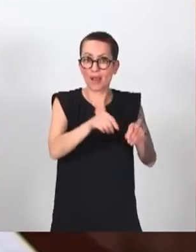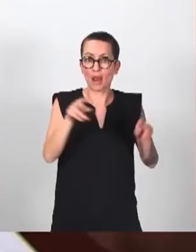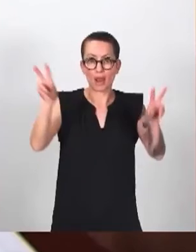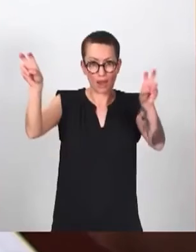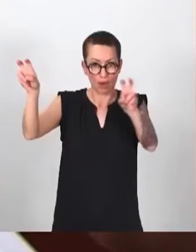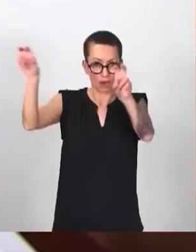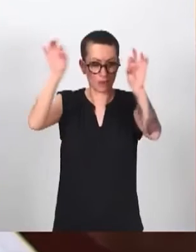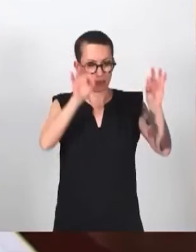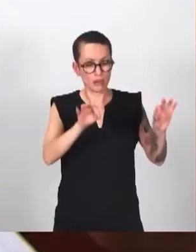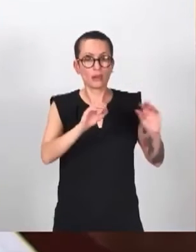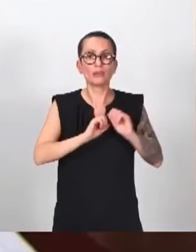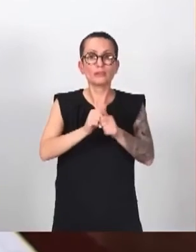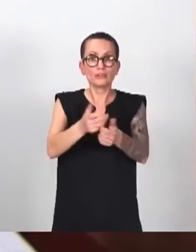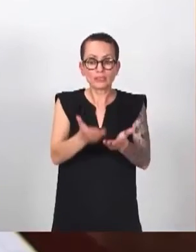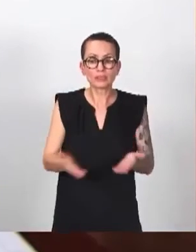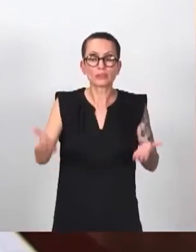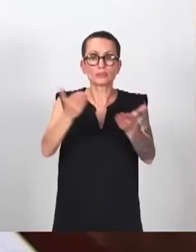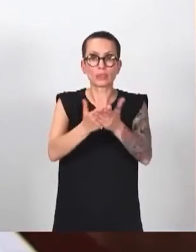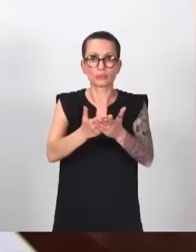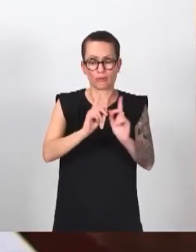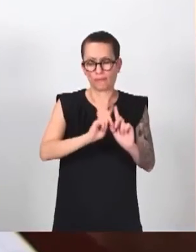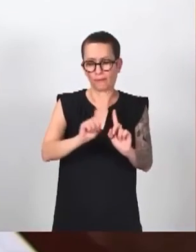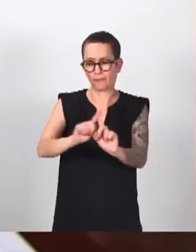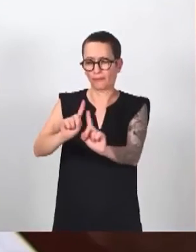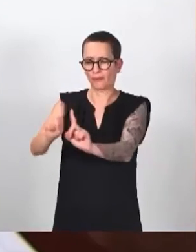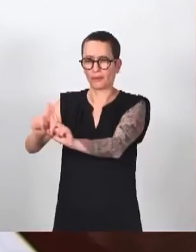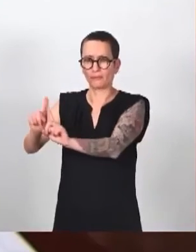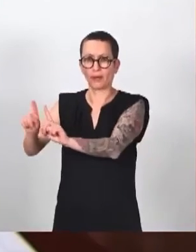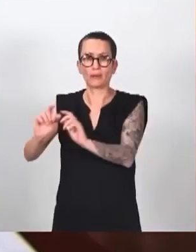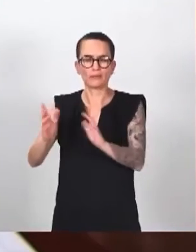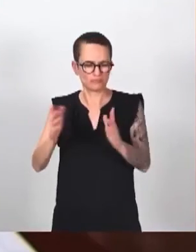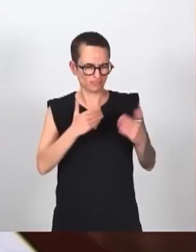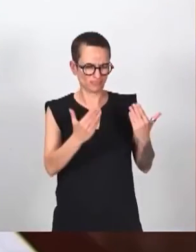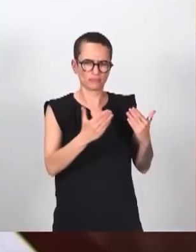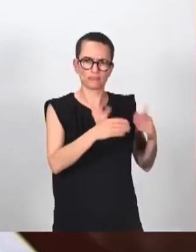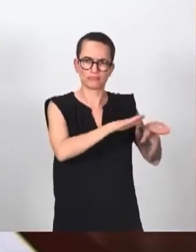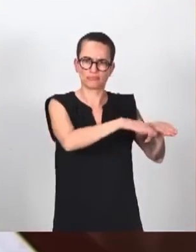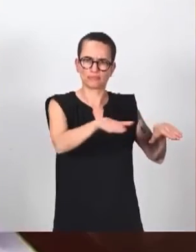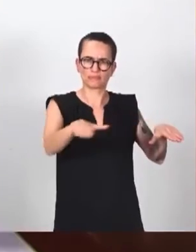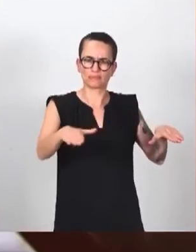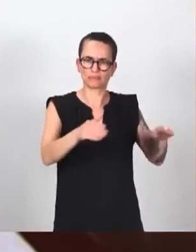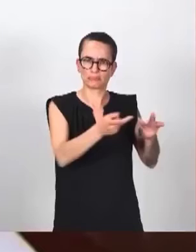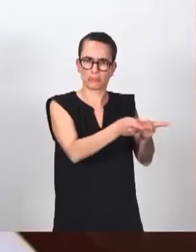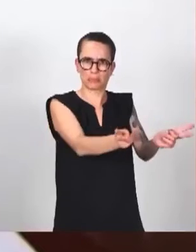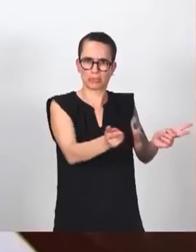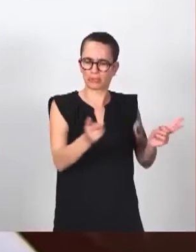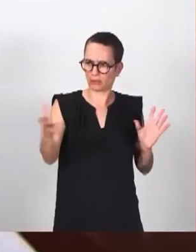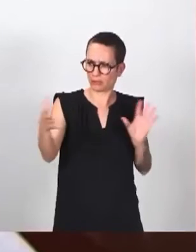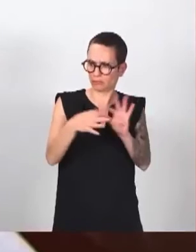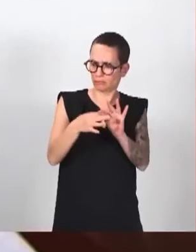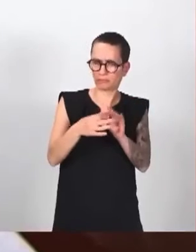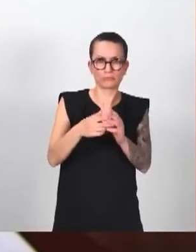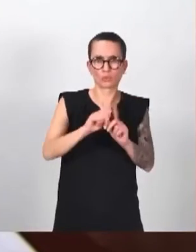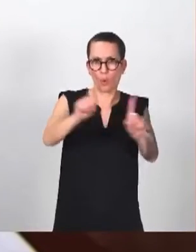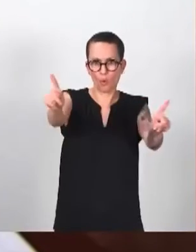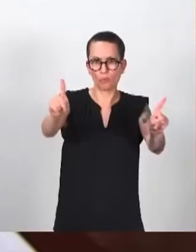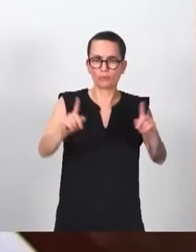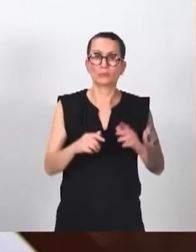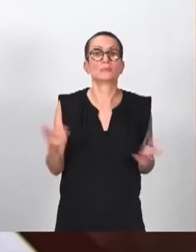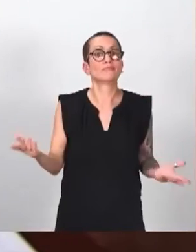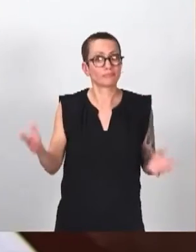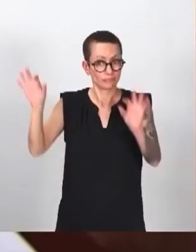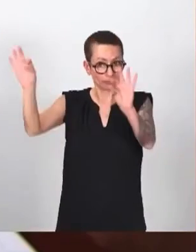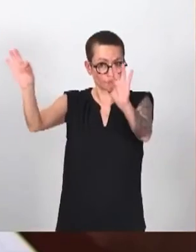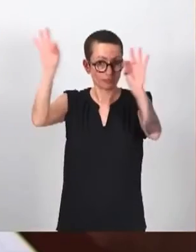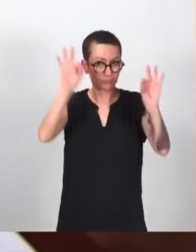des situations objectivement différentes en lien avec l'occupation privative des voies publiques justifiant des traitements particuliers. Je cite